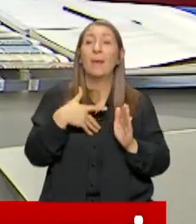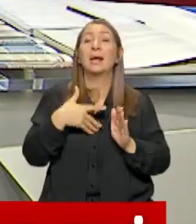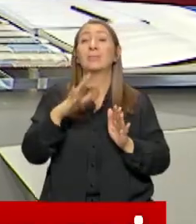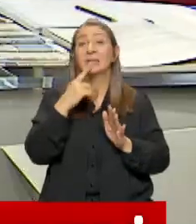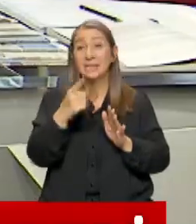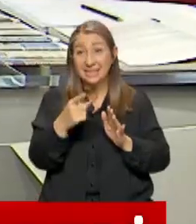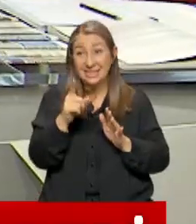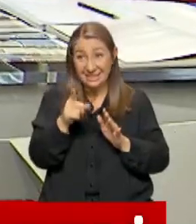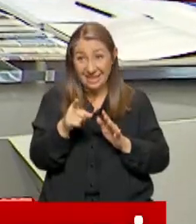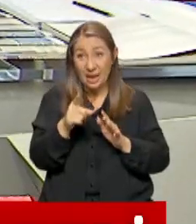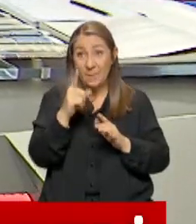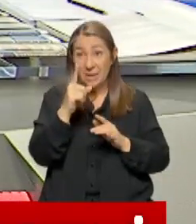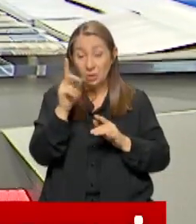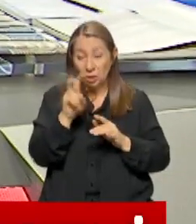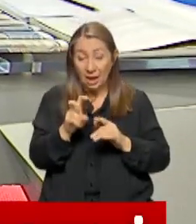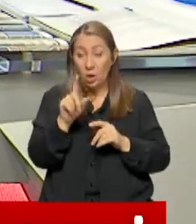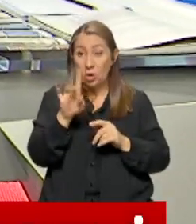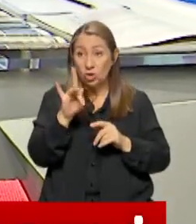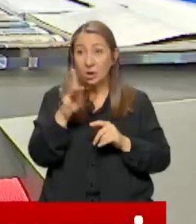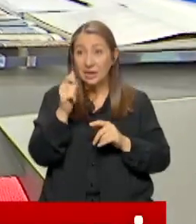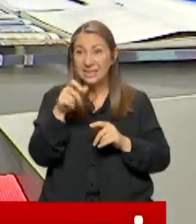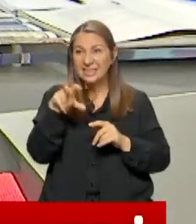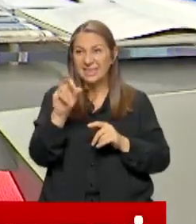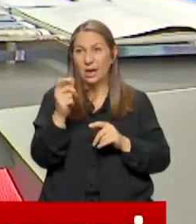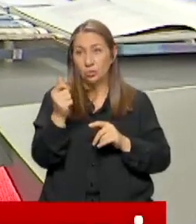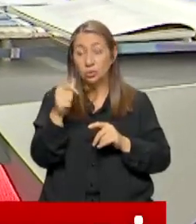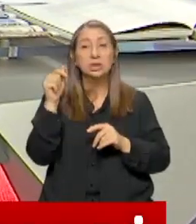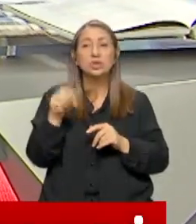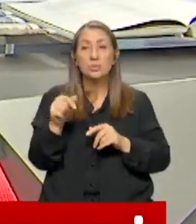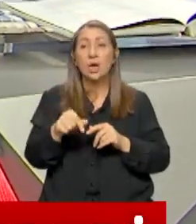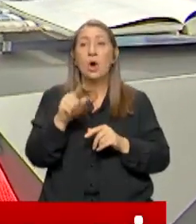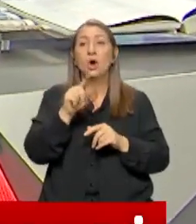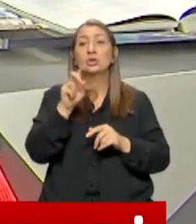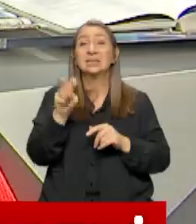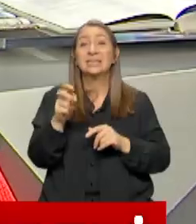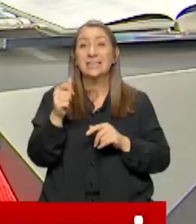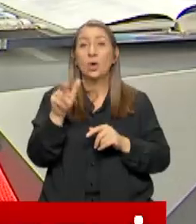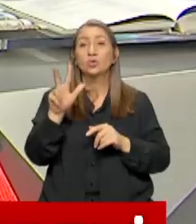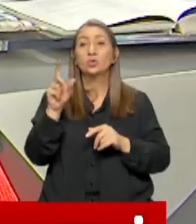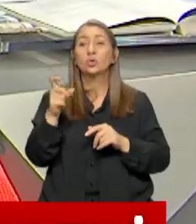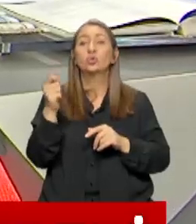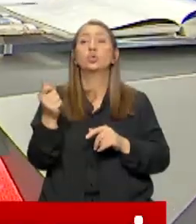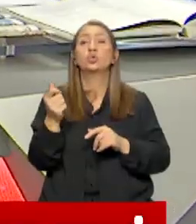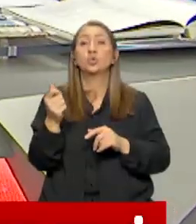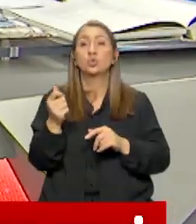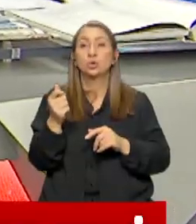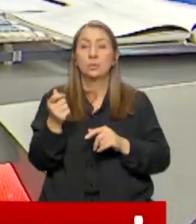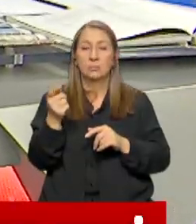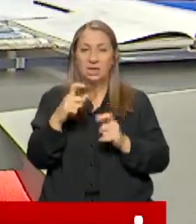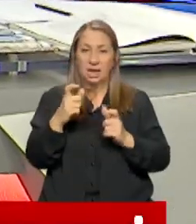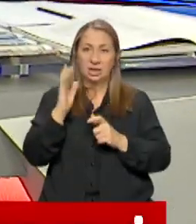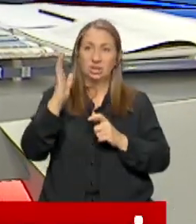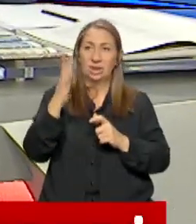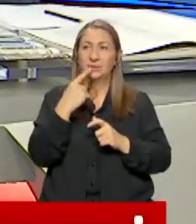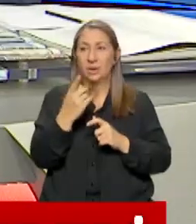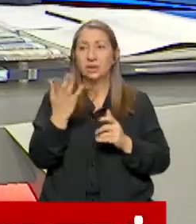denildiğinde bir dolar 14 lira 80 kuruştu şimdi 18 lira 39 Kuruş Hani gireceği daha yer var